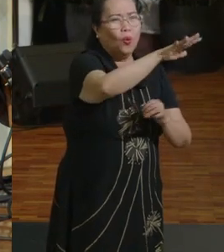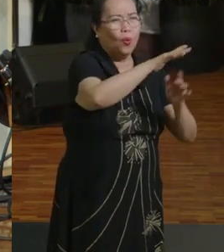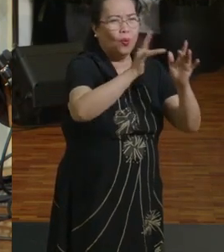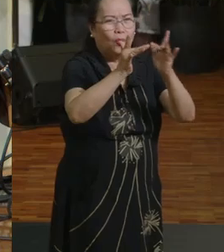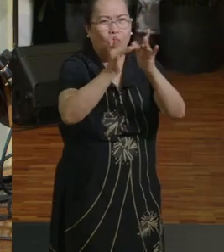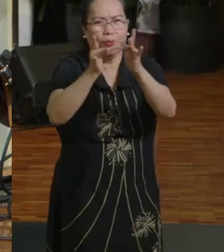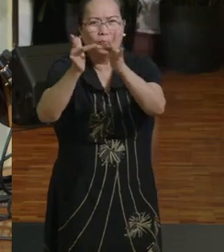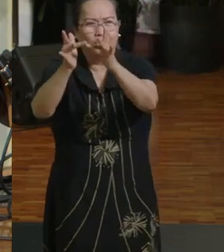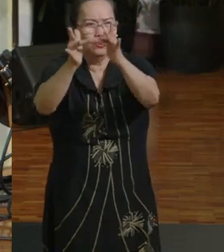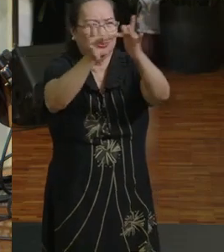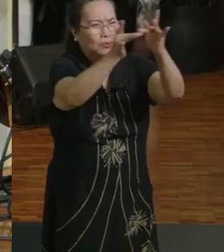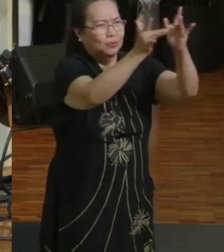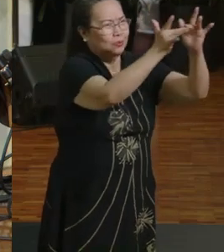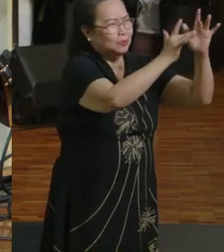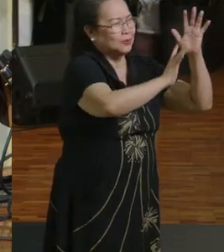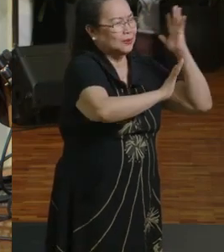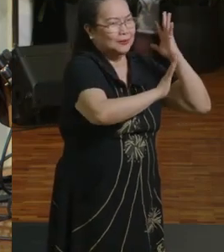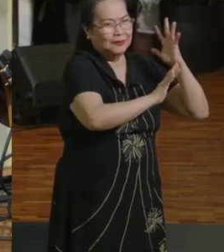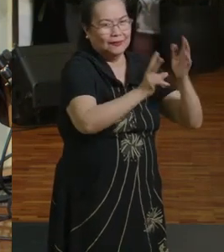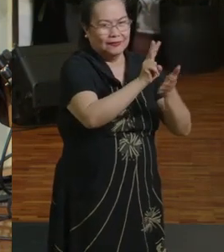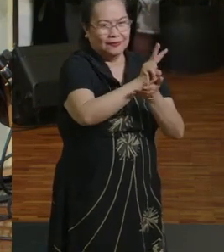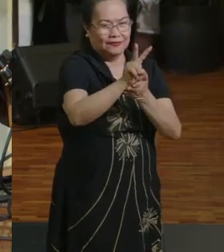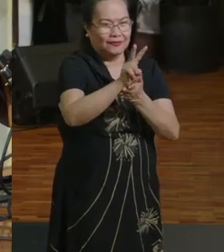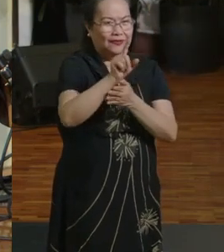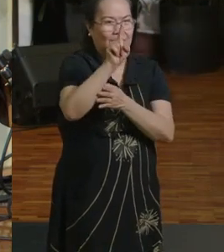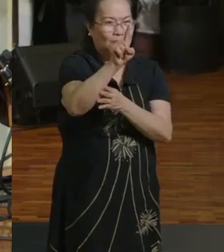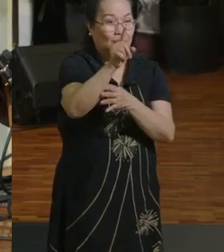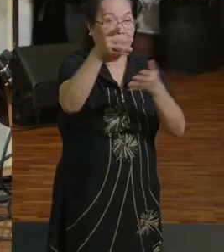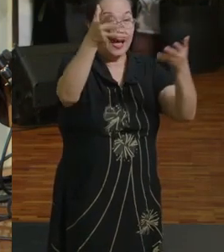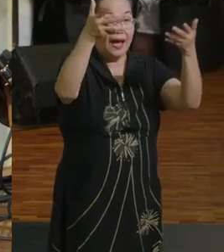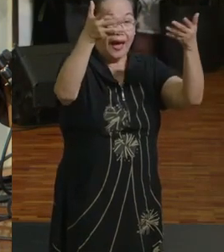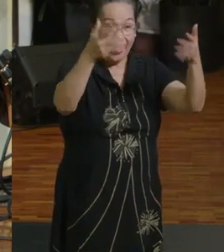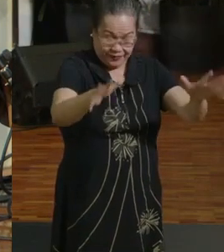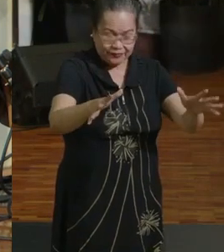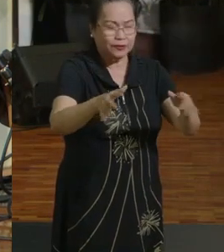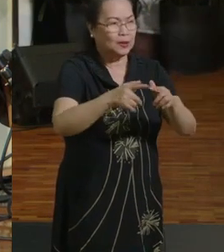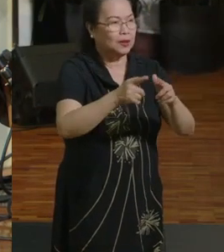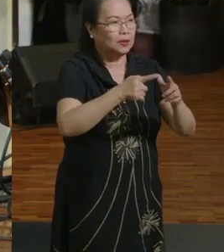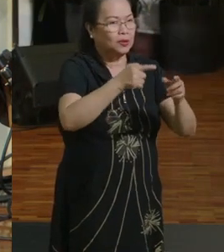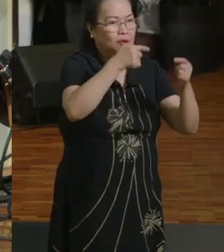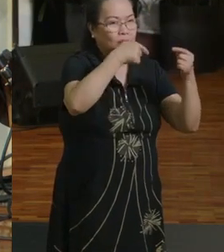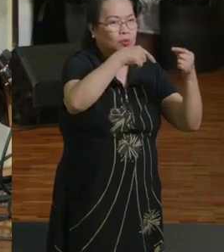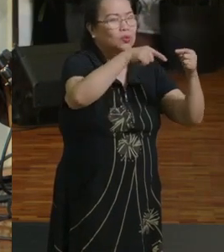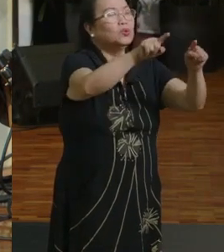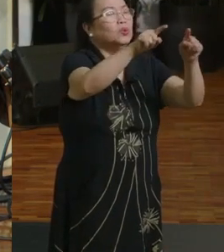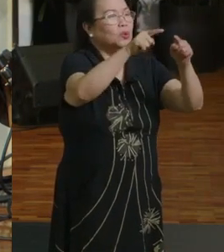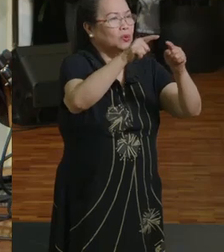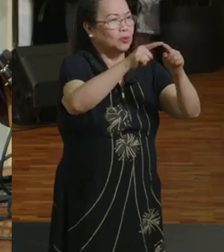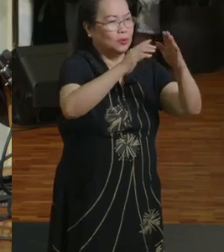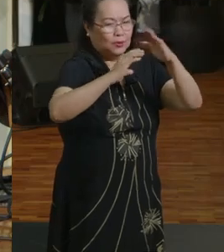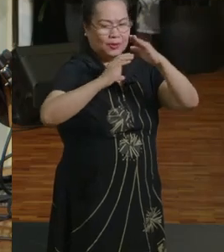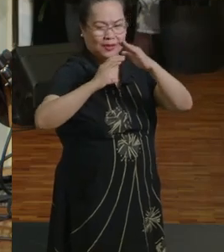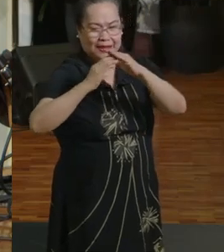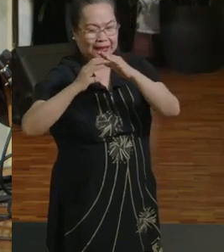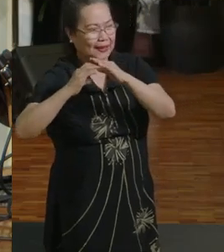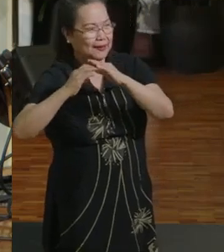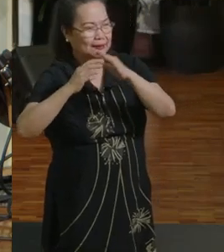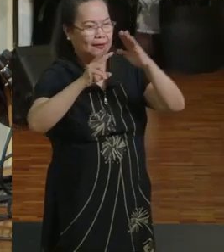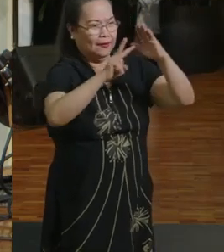noon. Verse 1, soon afterward, he went on through cities and